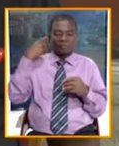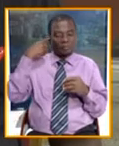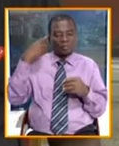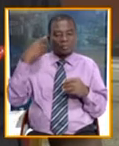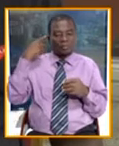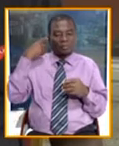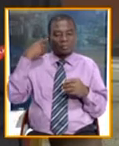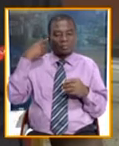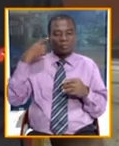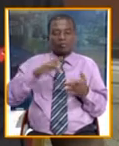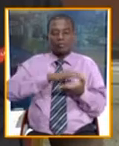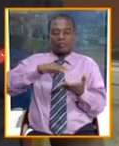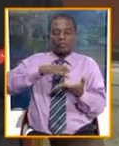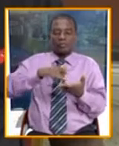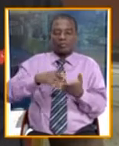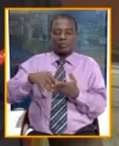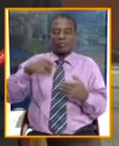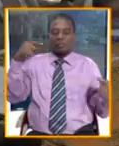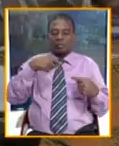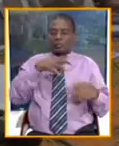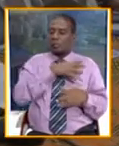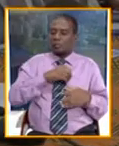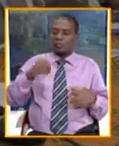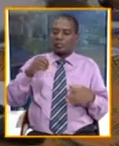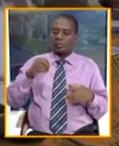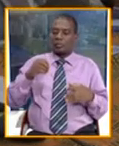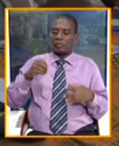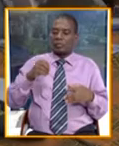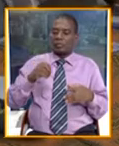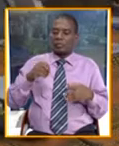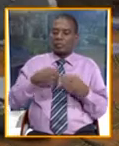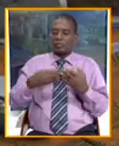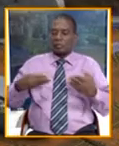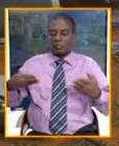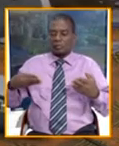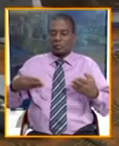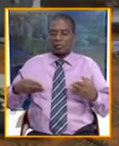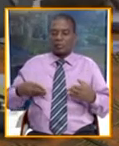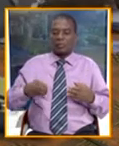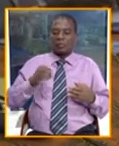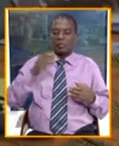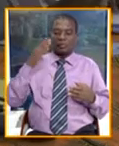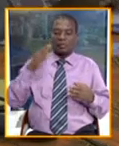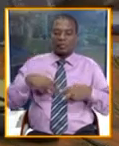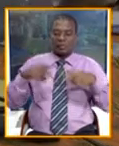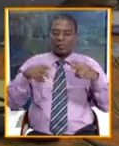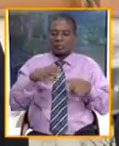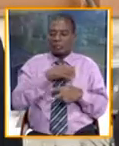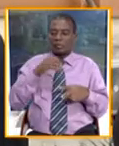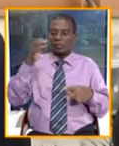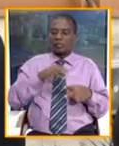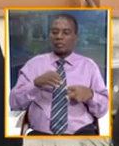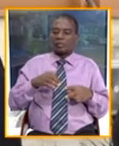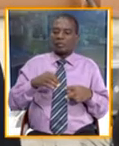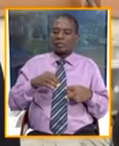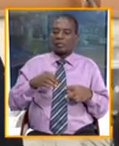promoteurs? Au cœur des débats, la question du mécanisme de location-vente pour permettre à un plus grand nombre d'Ivoiriens de bénéficier d'un logement. Un